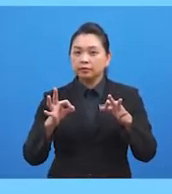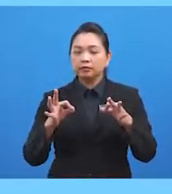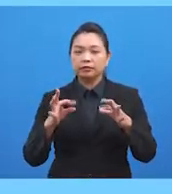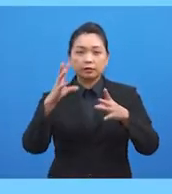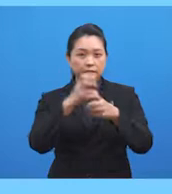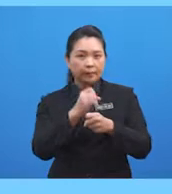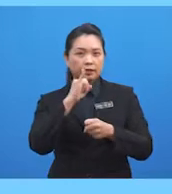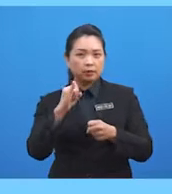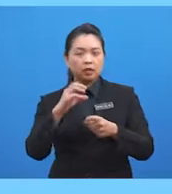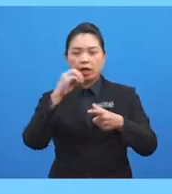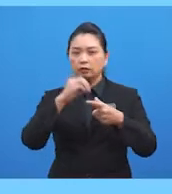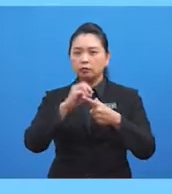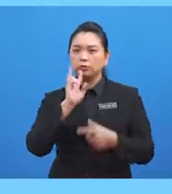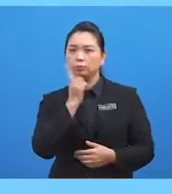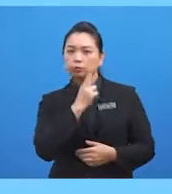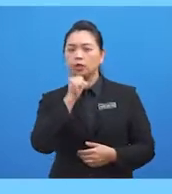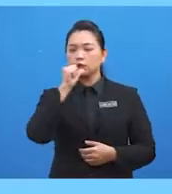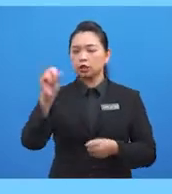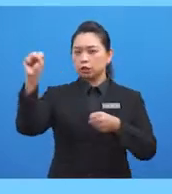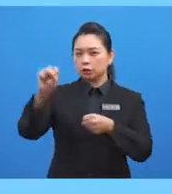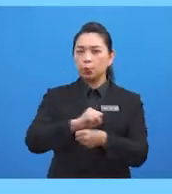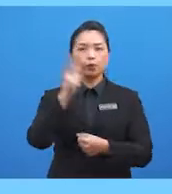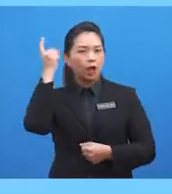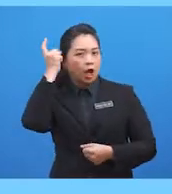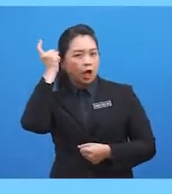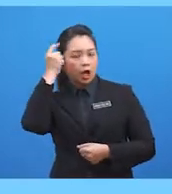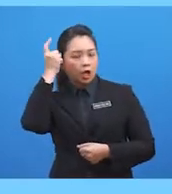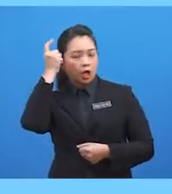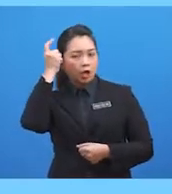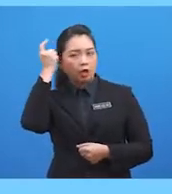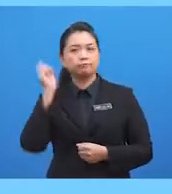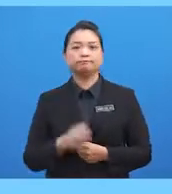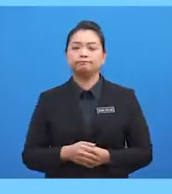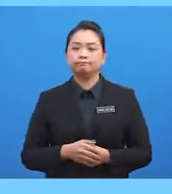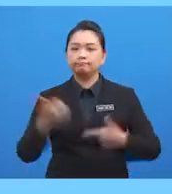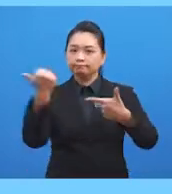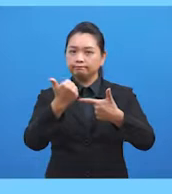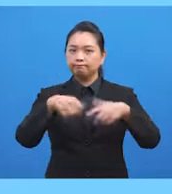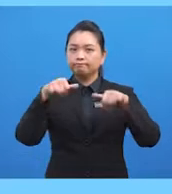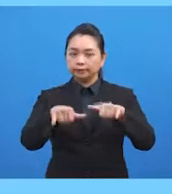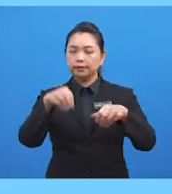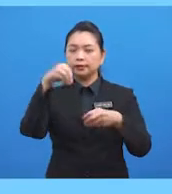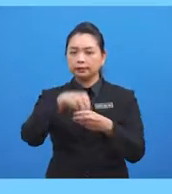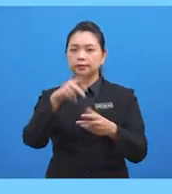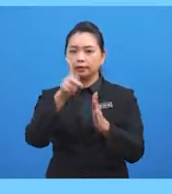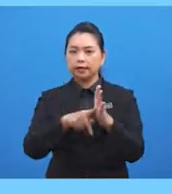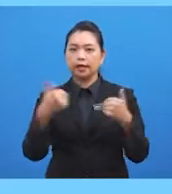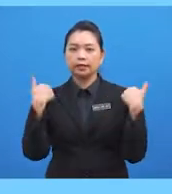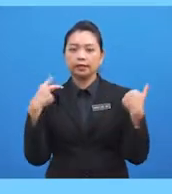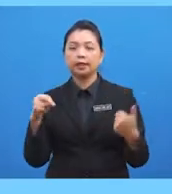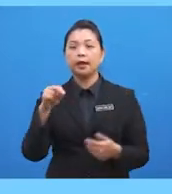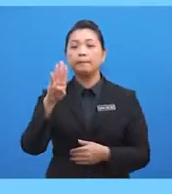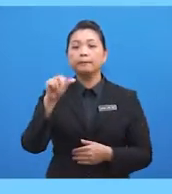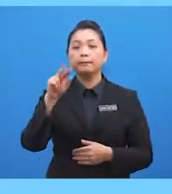atau diisytiharkan tidak sempurna akal. Yang kedua, masih dalam keadaan muflis